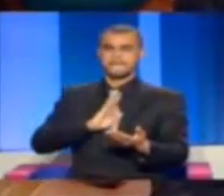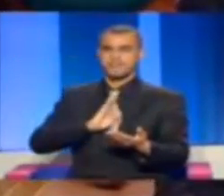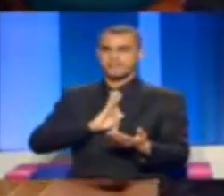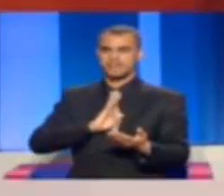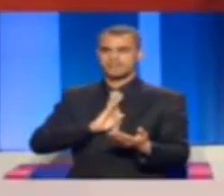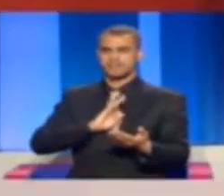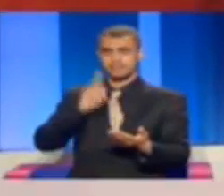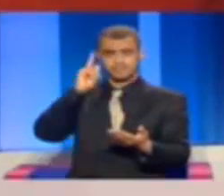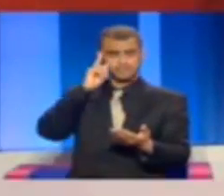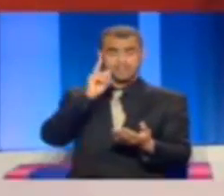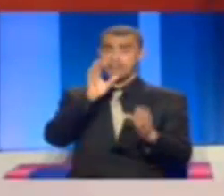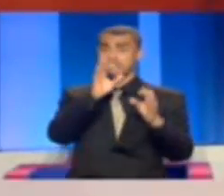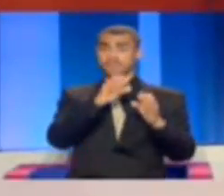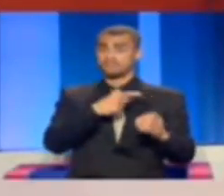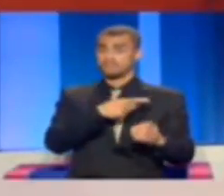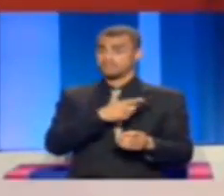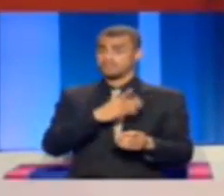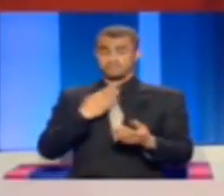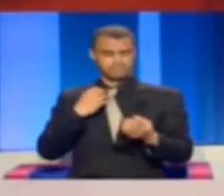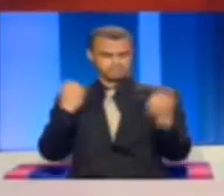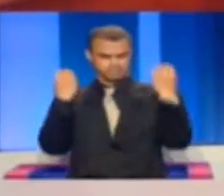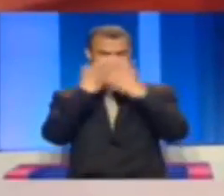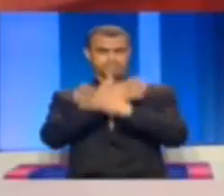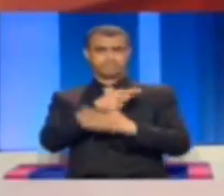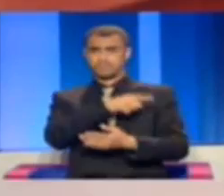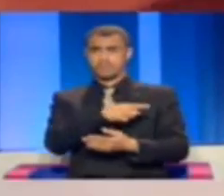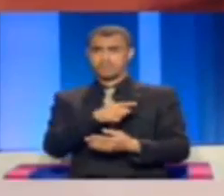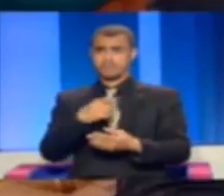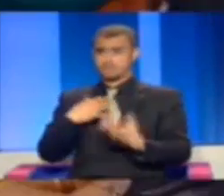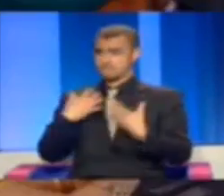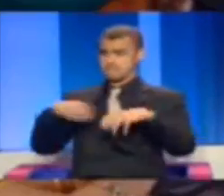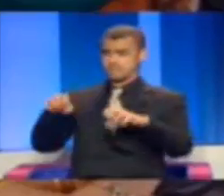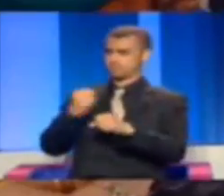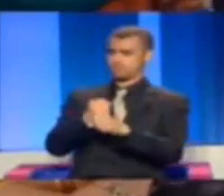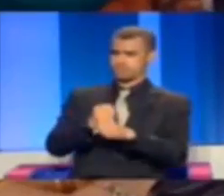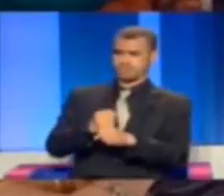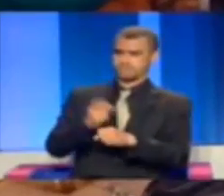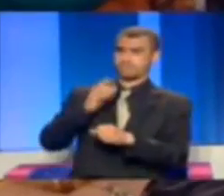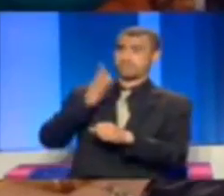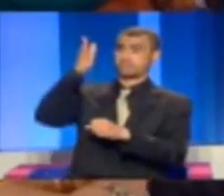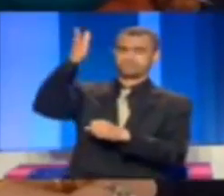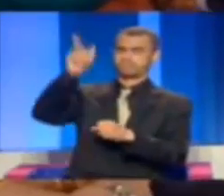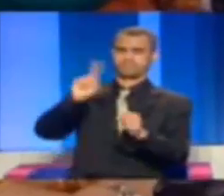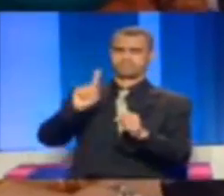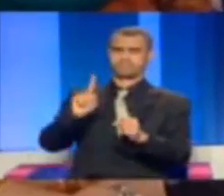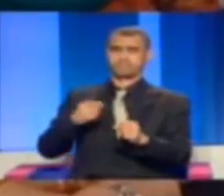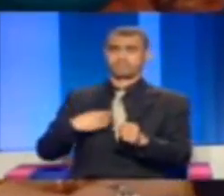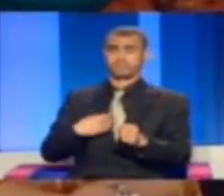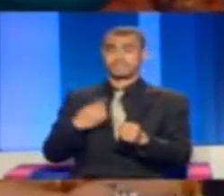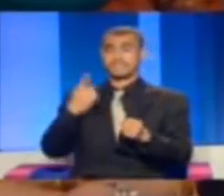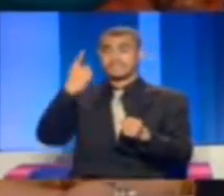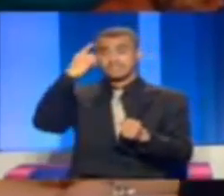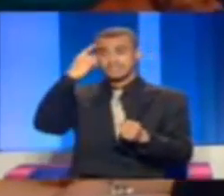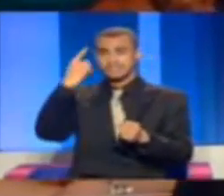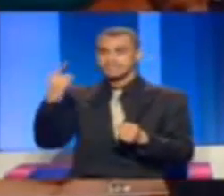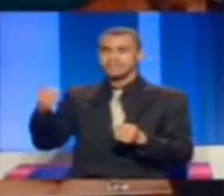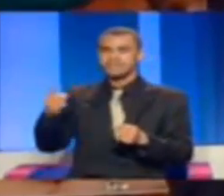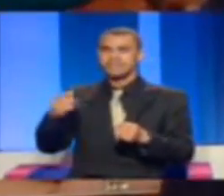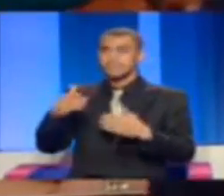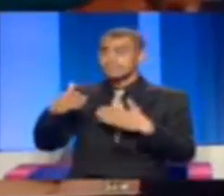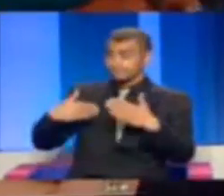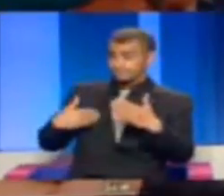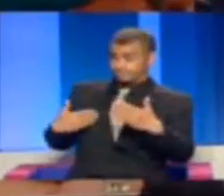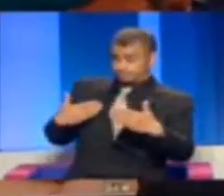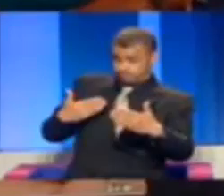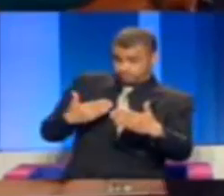ديال الابن ديالو. ما بغى يقول لهذا الولد بغيتو يرد عليا، لا يخدم عليا، لا يدير لي لا حتى شي حاجه. اذا هنا تلقاو المسافه شناهي؟